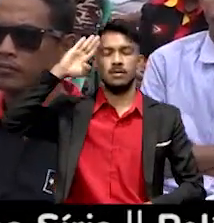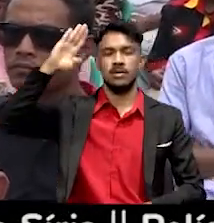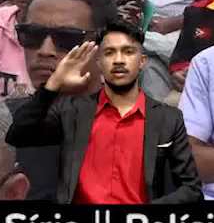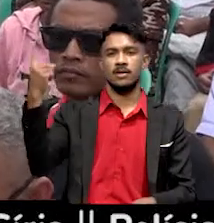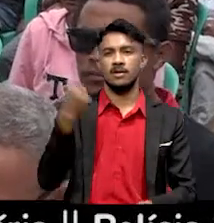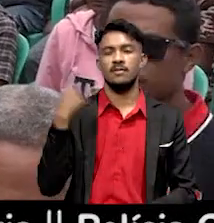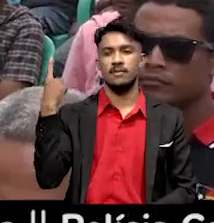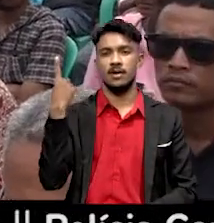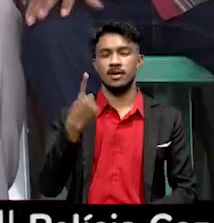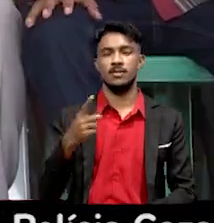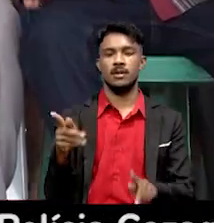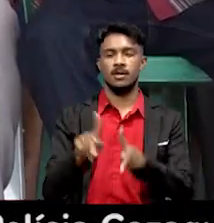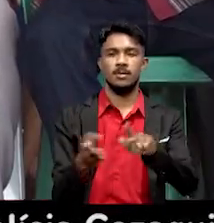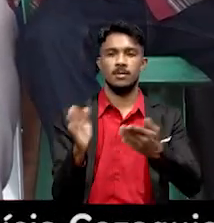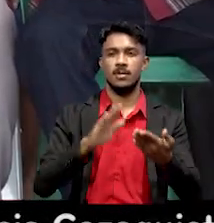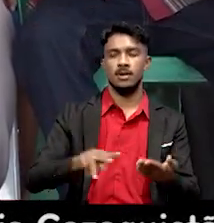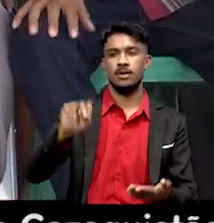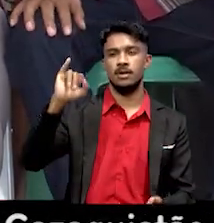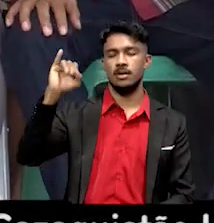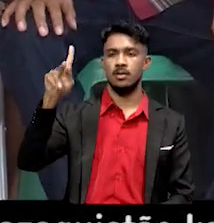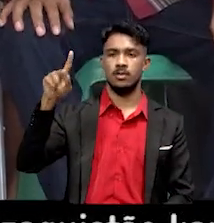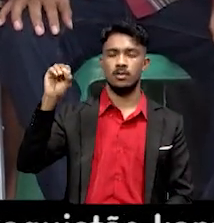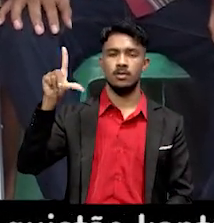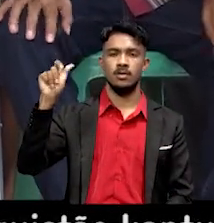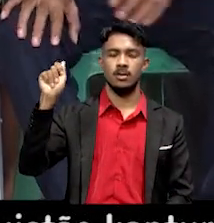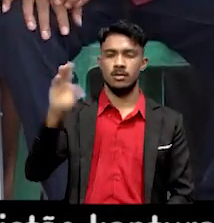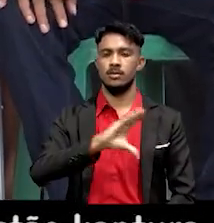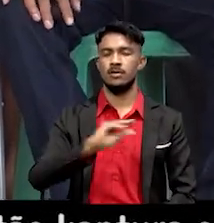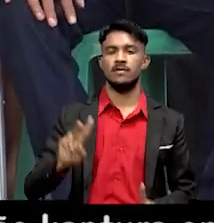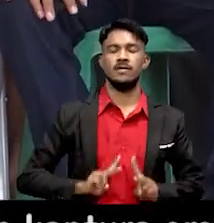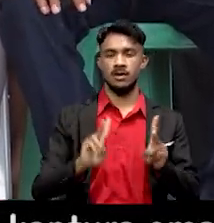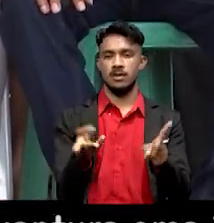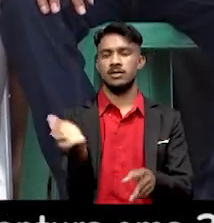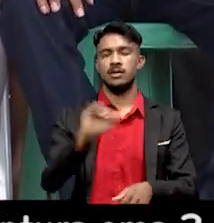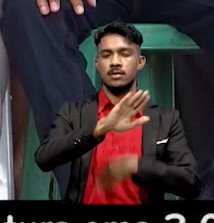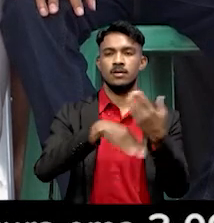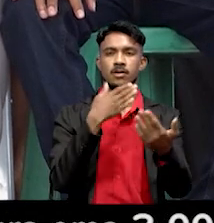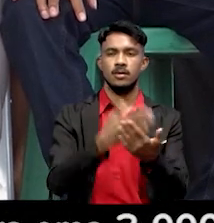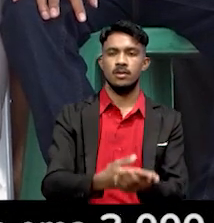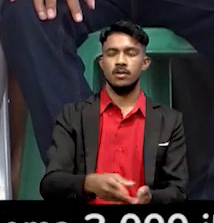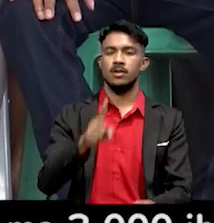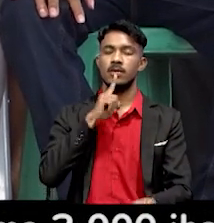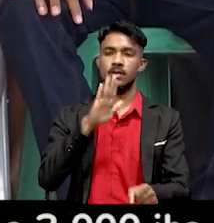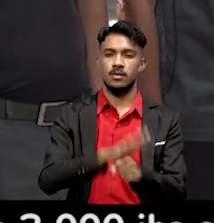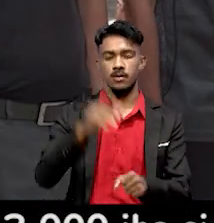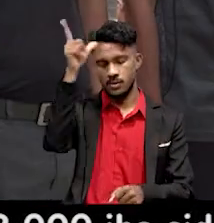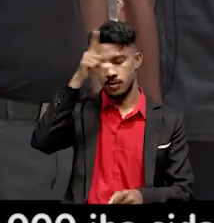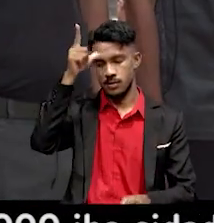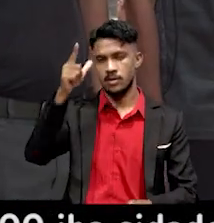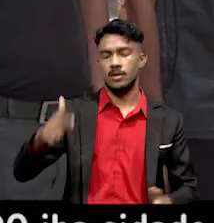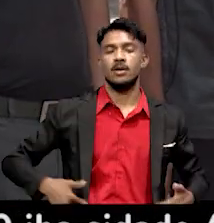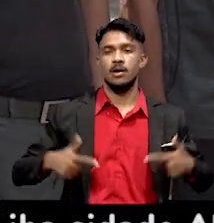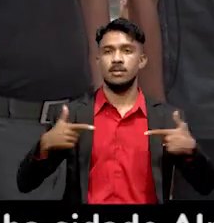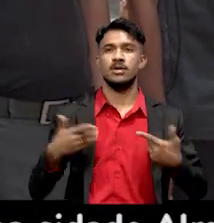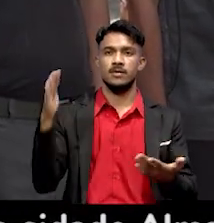Nicola Lobato nomos ba erois no martir sirahutu. Tambane Luolo promete katak seiha moris filafali misaun Nino